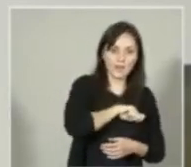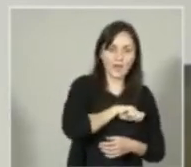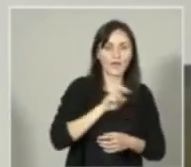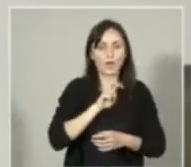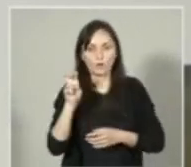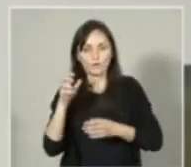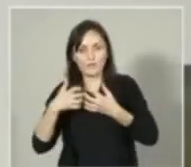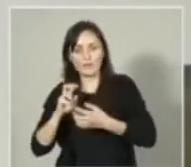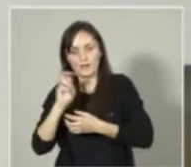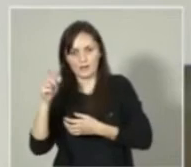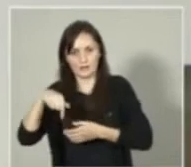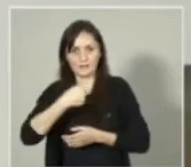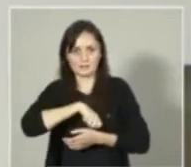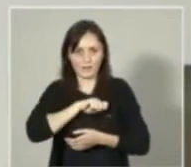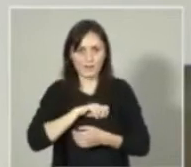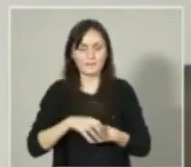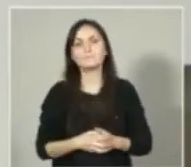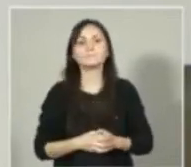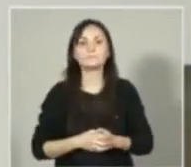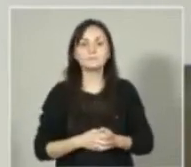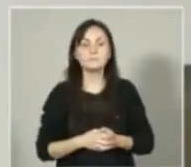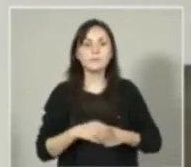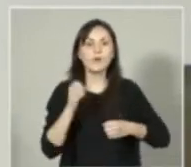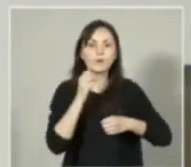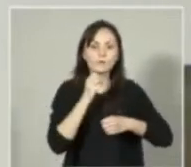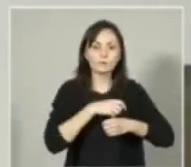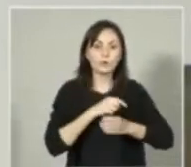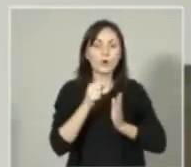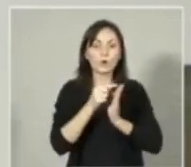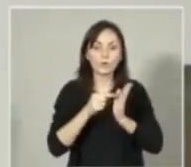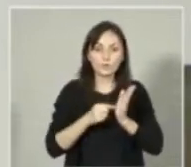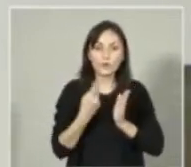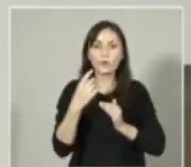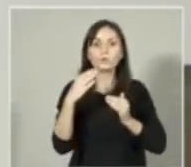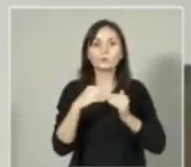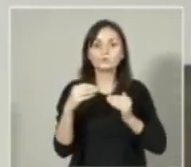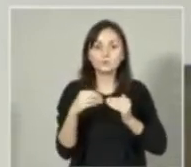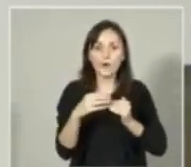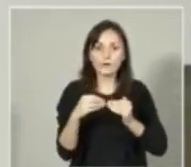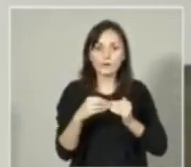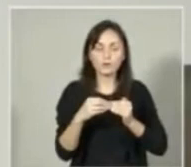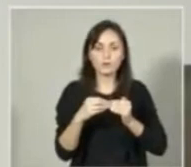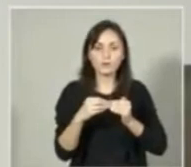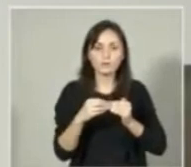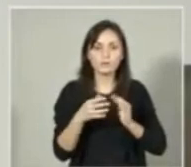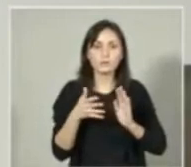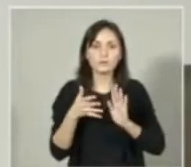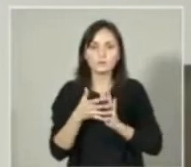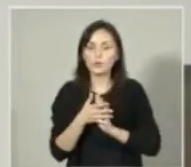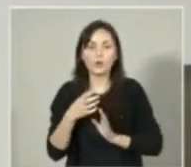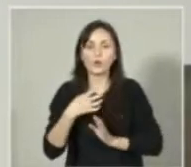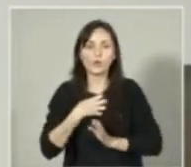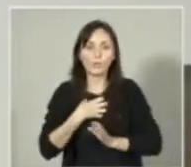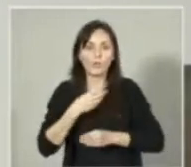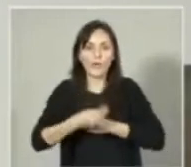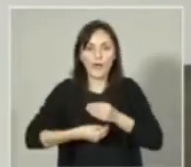Anónima. En l'informe consta que Maxam va subministrar les municions a un usuari que apareix com a desconegut, però no ha estat possible determinar la